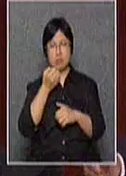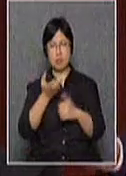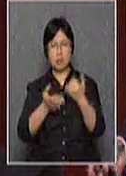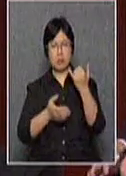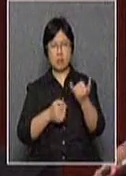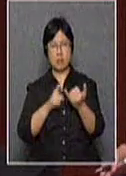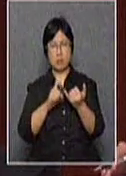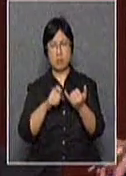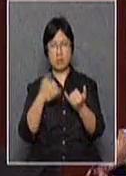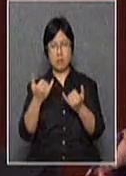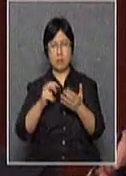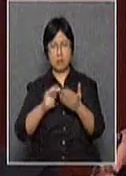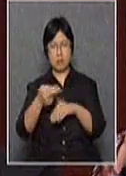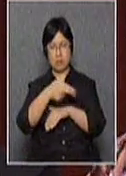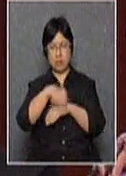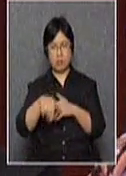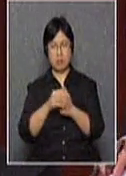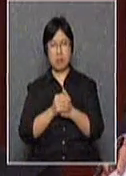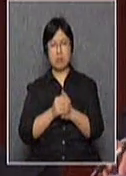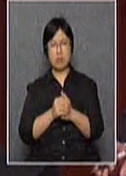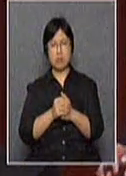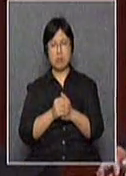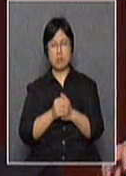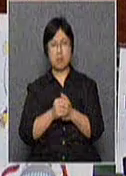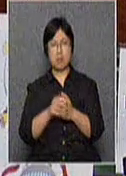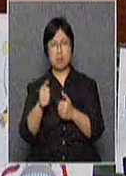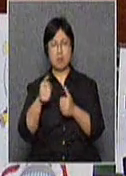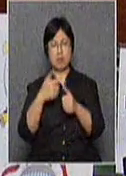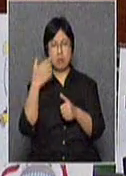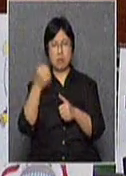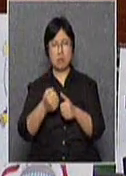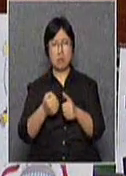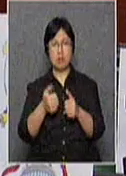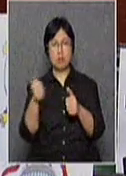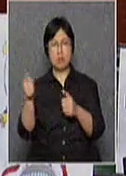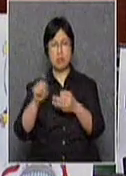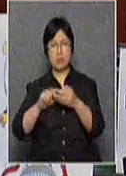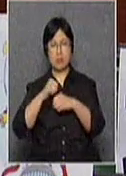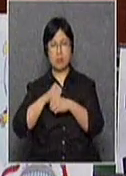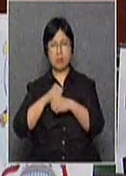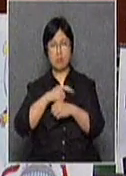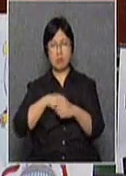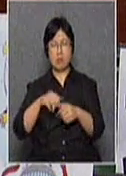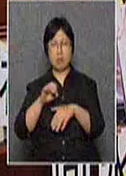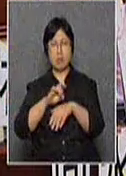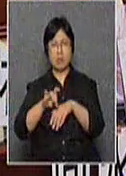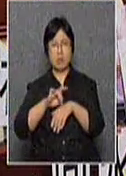696項的修正案。 多謝主席，多謝馬逢國議員幫我們省回分半鐘。現